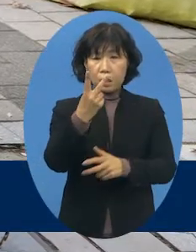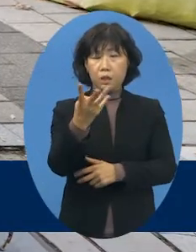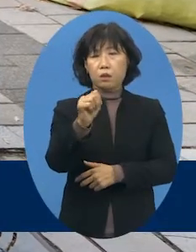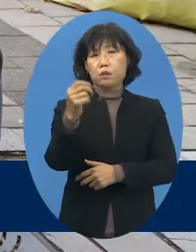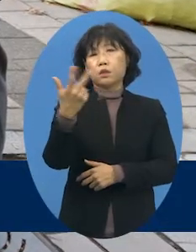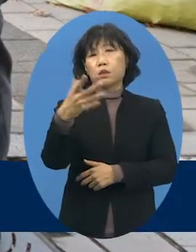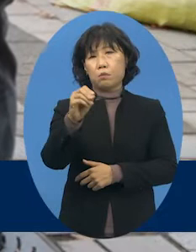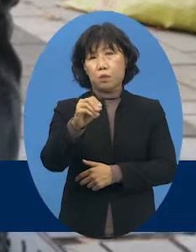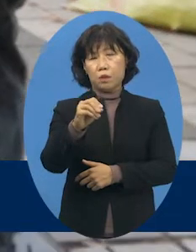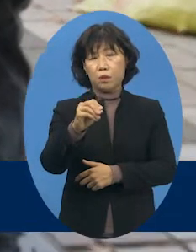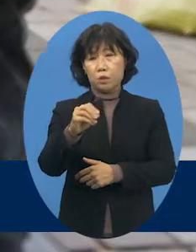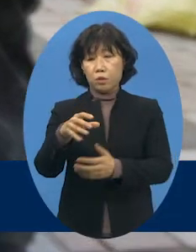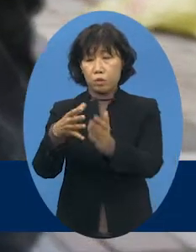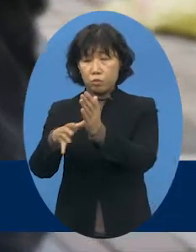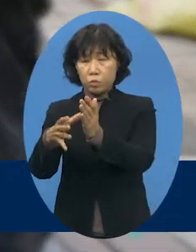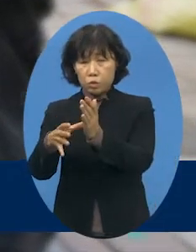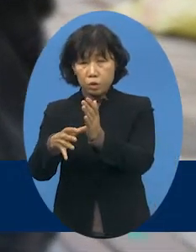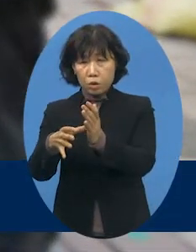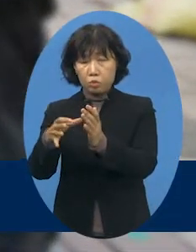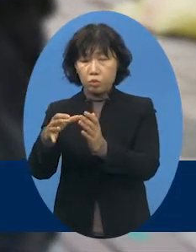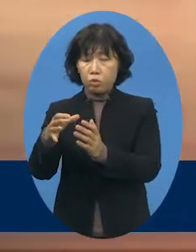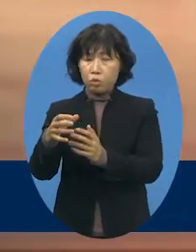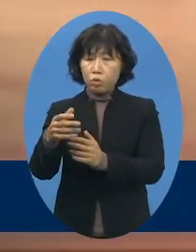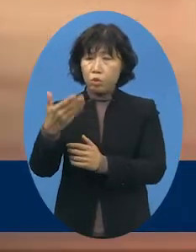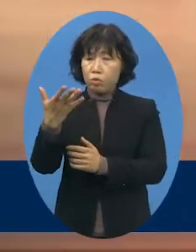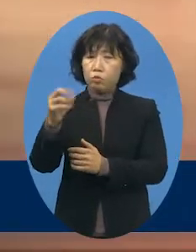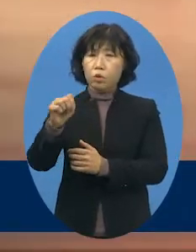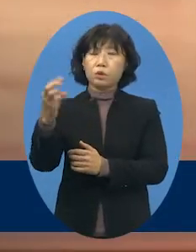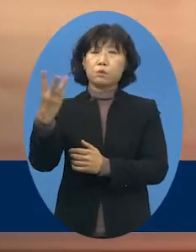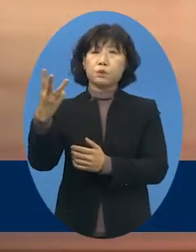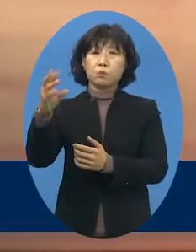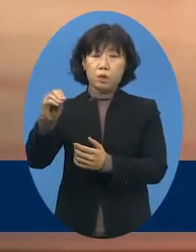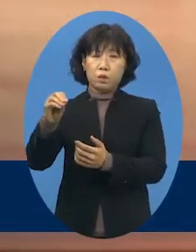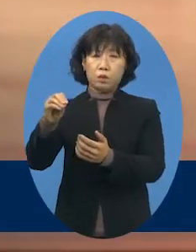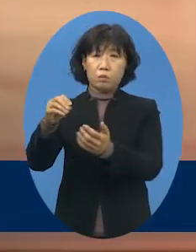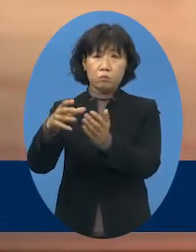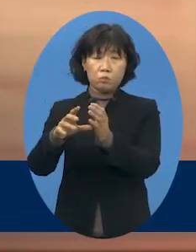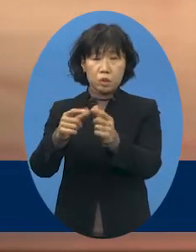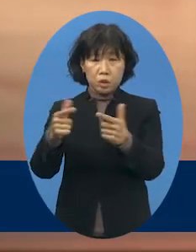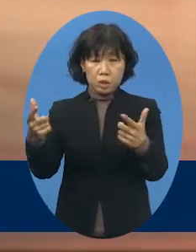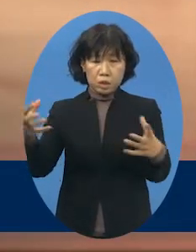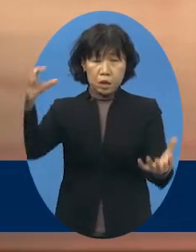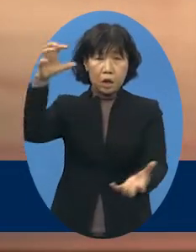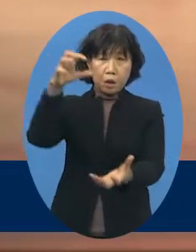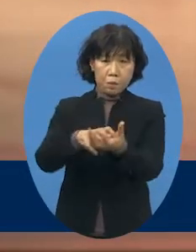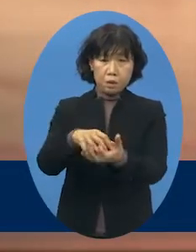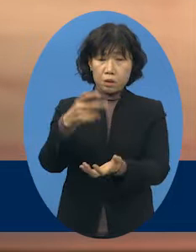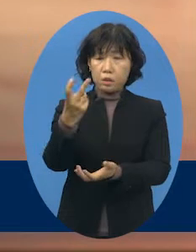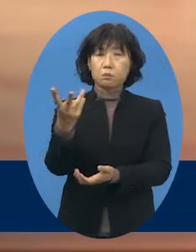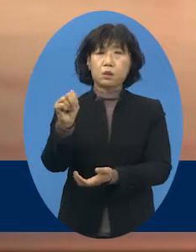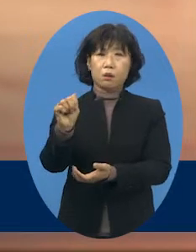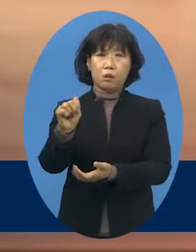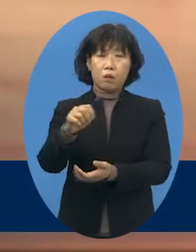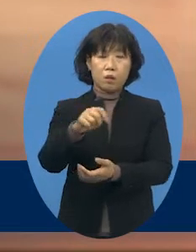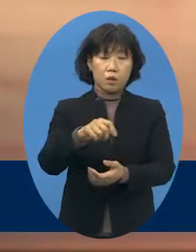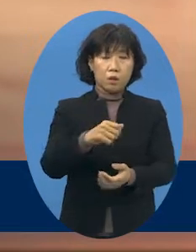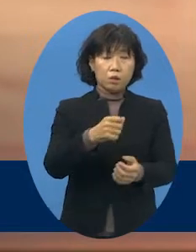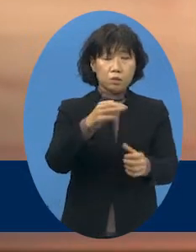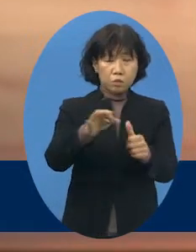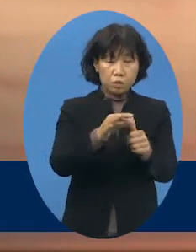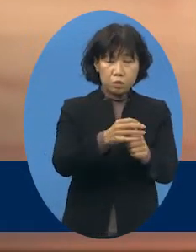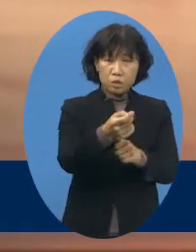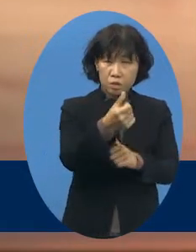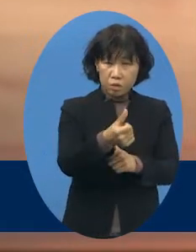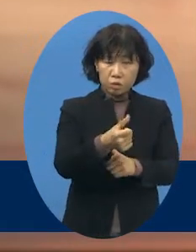여 만원 의 성금과 9억 3000만원 의 성품 등 총 12억 애 원에 달하는 성금과 성품을 지역의 저소득 가정